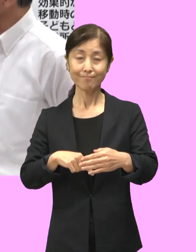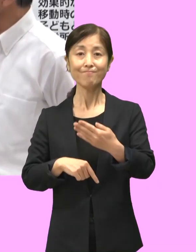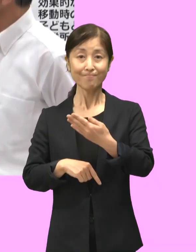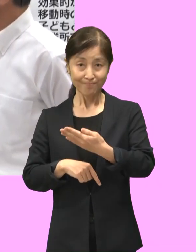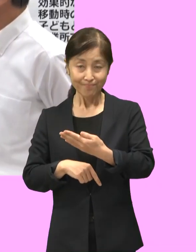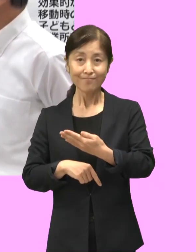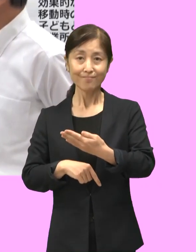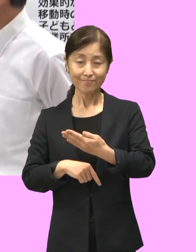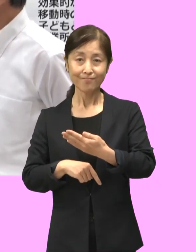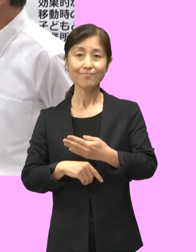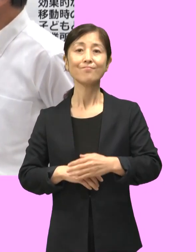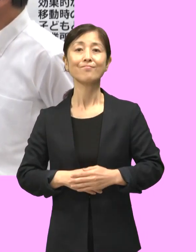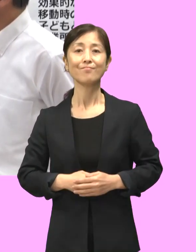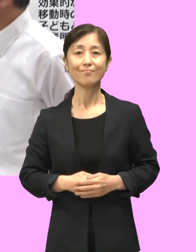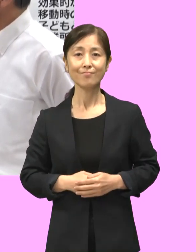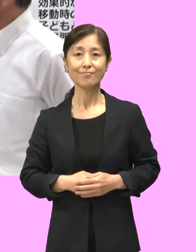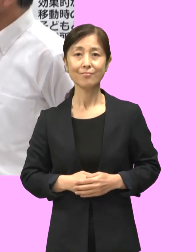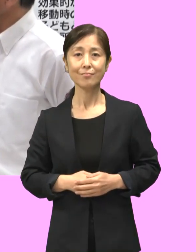ありますように